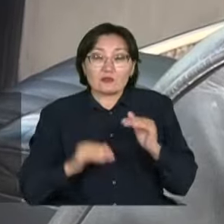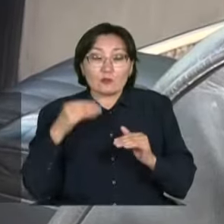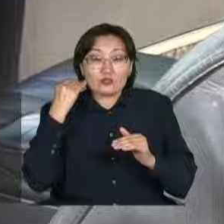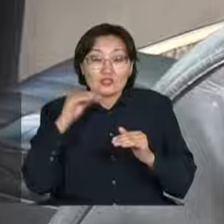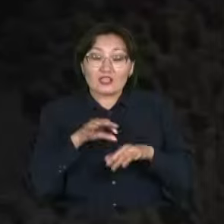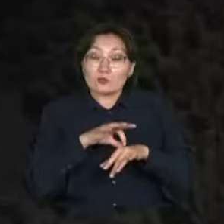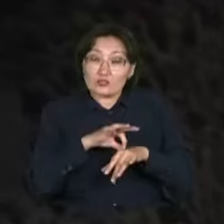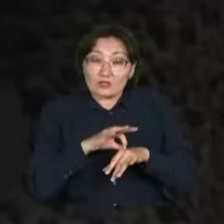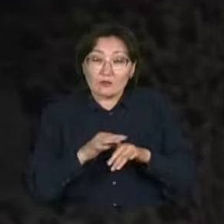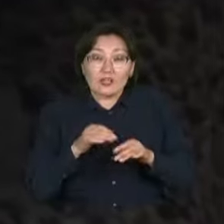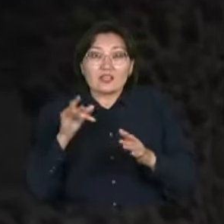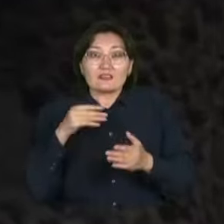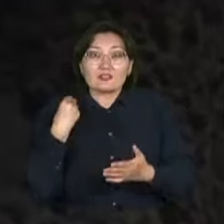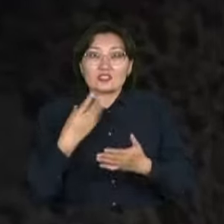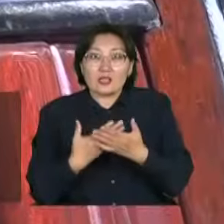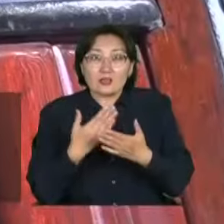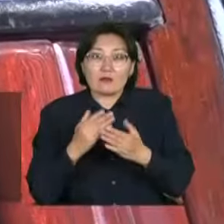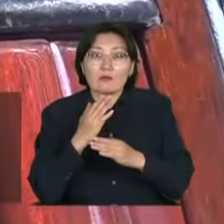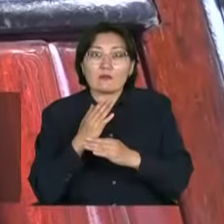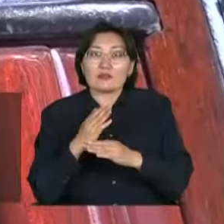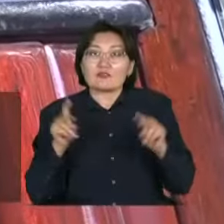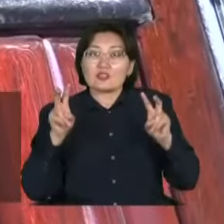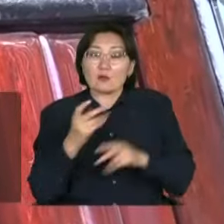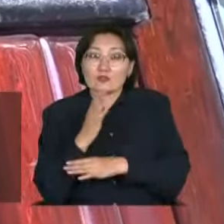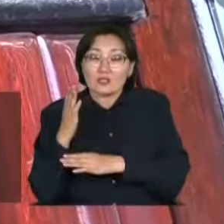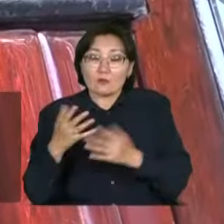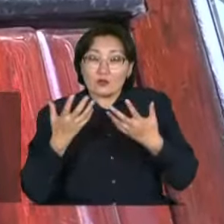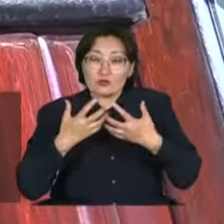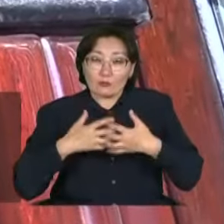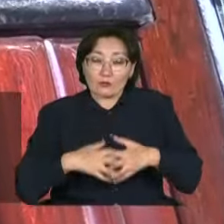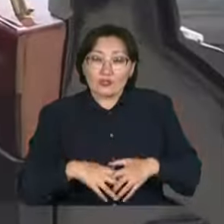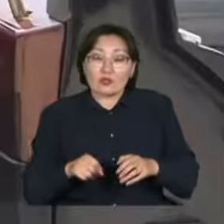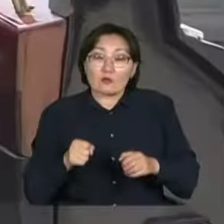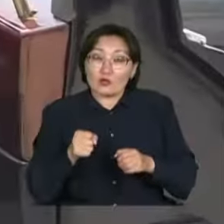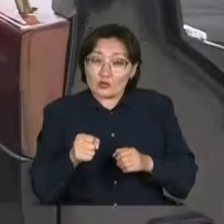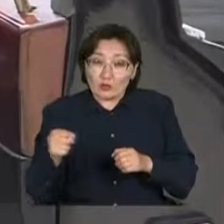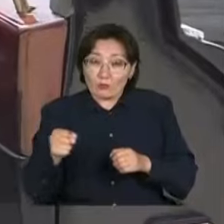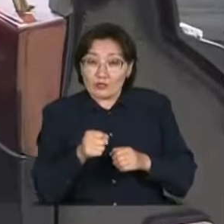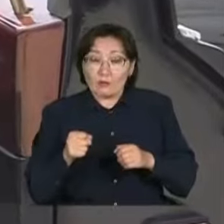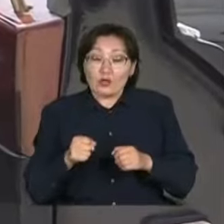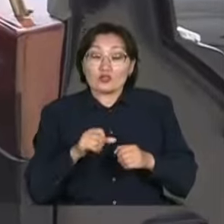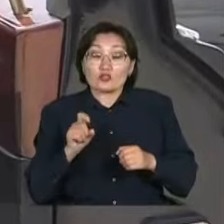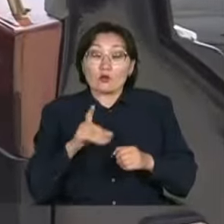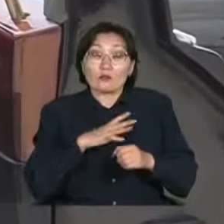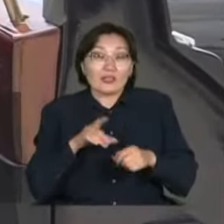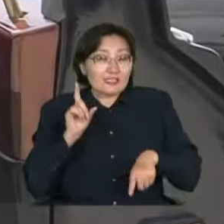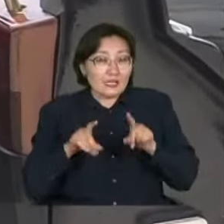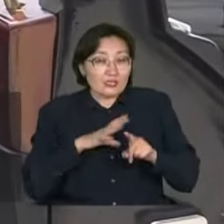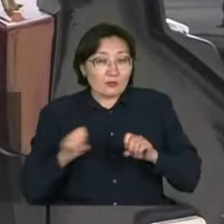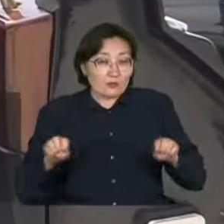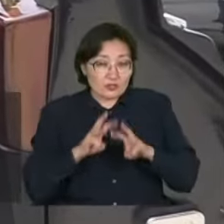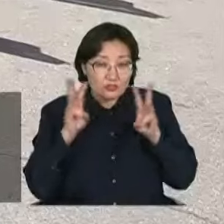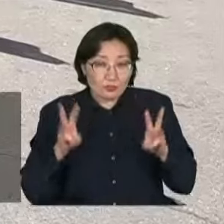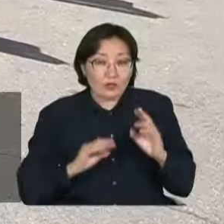высококачественной кожей и ценными породами дерева. На машине есть автоматическая коробка передач, что было редкостью для тех лет и